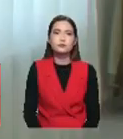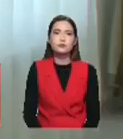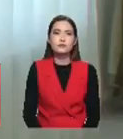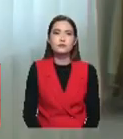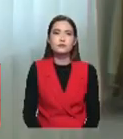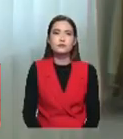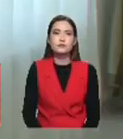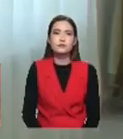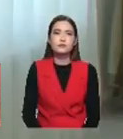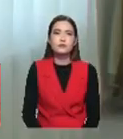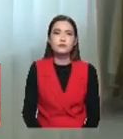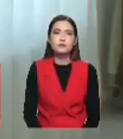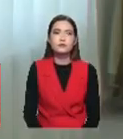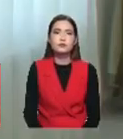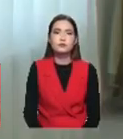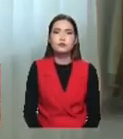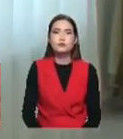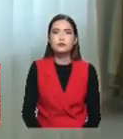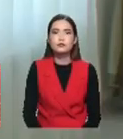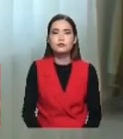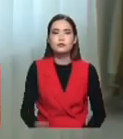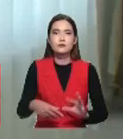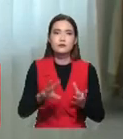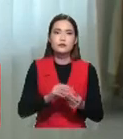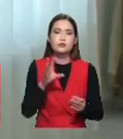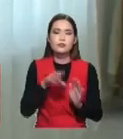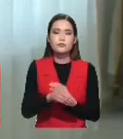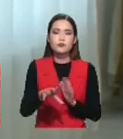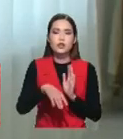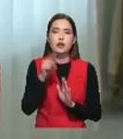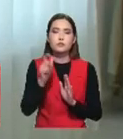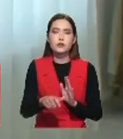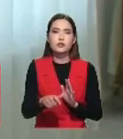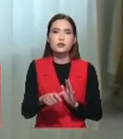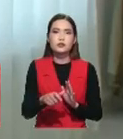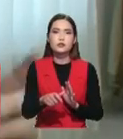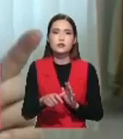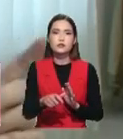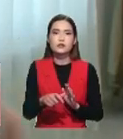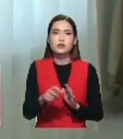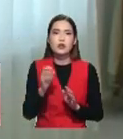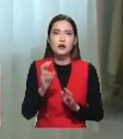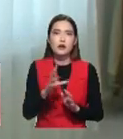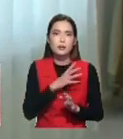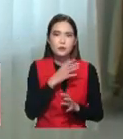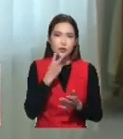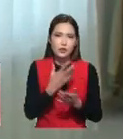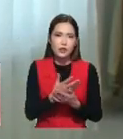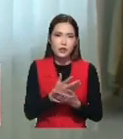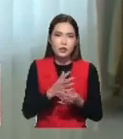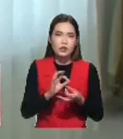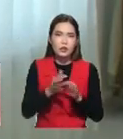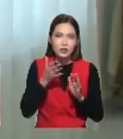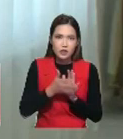Мәслихат білімді, білікті, күшті іскер болу үшін оның депутаты сондай болу керек. Сол салада біз мұны тереңнен бүгін